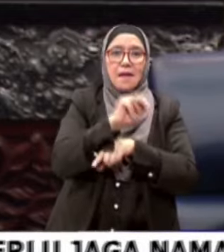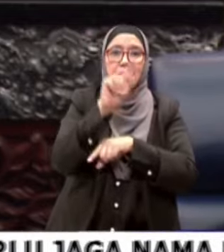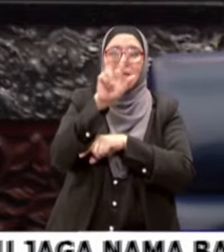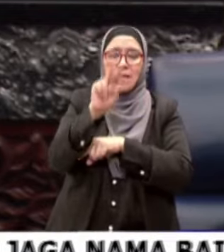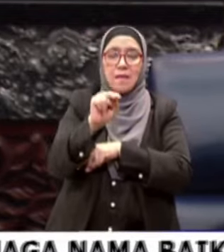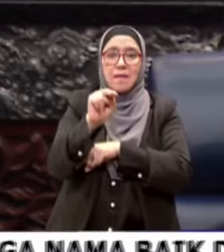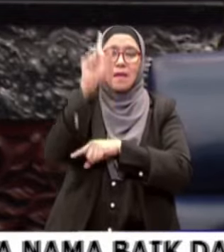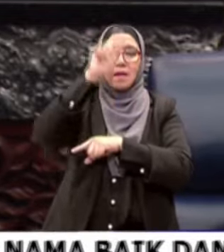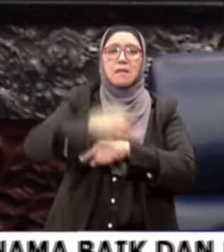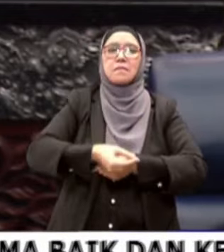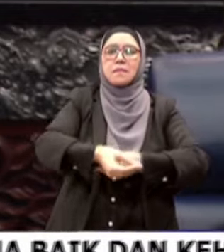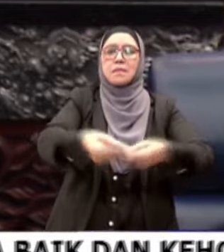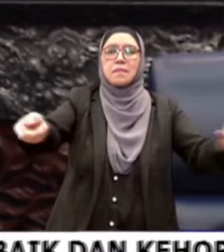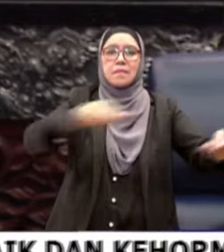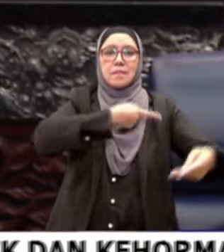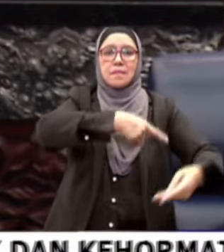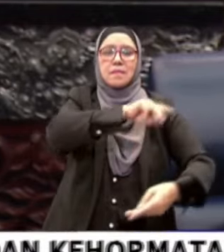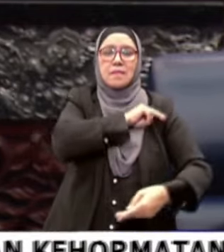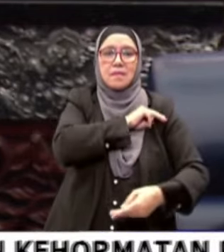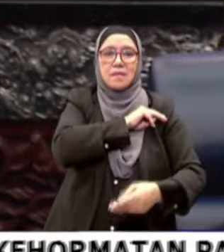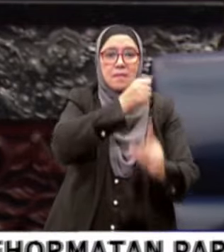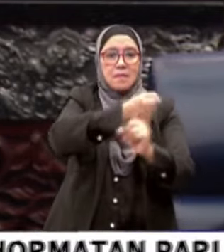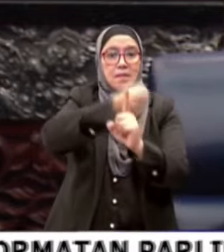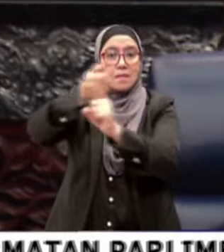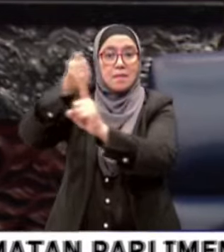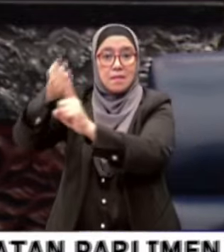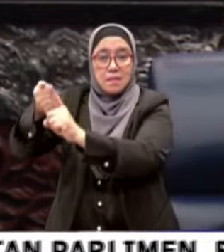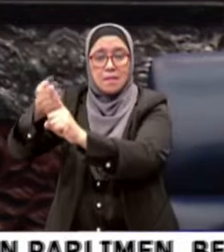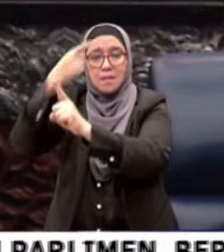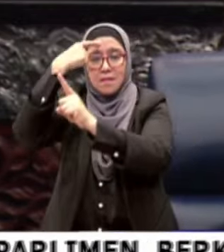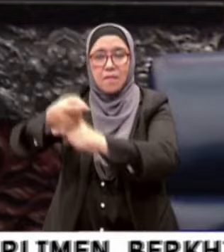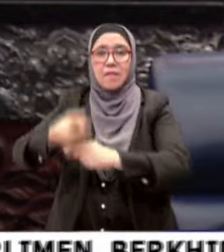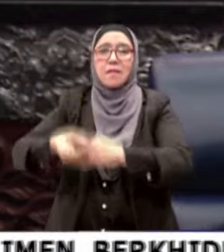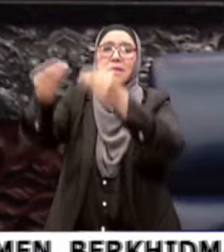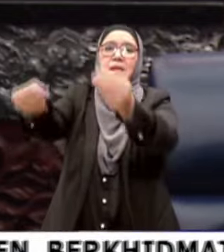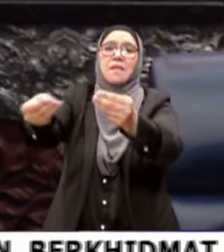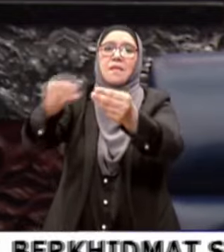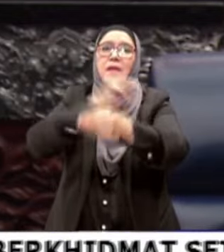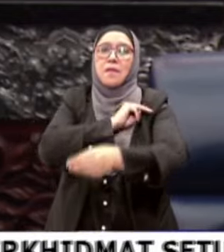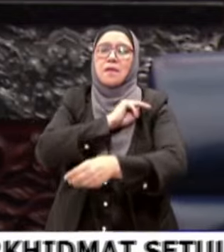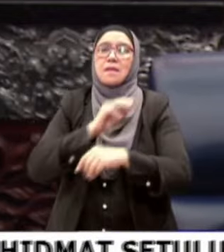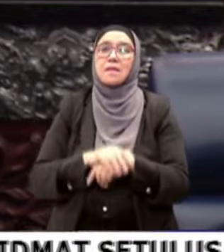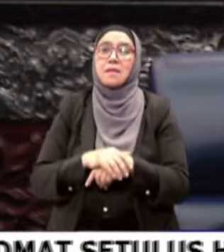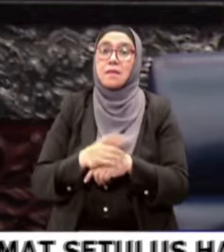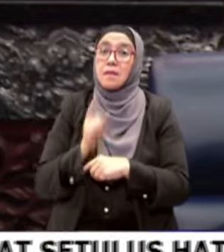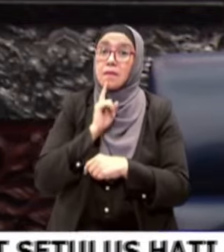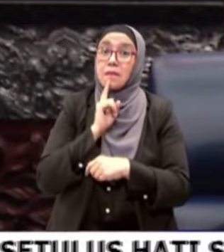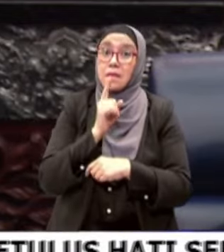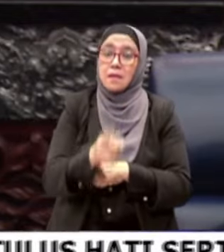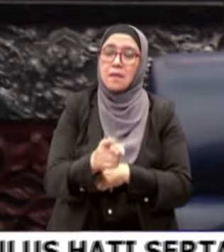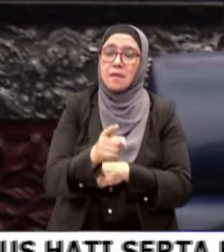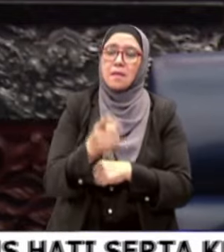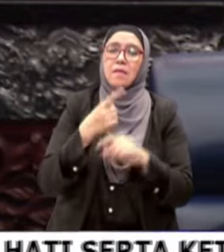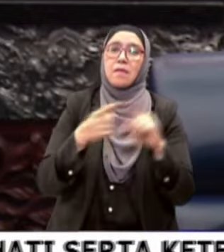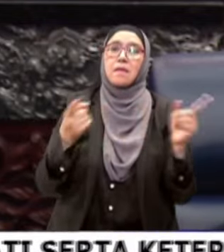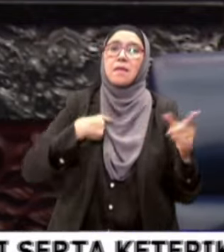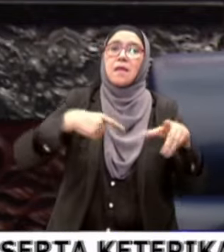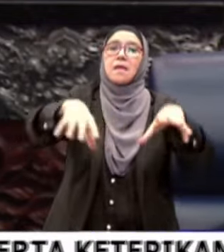masing-masing kepada jemaah menteri tetapi kita akan dapat memastikan bahwa baik ini atau